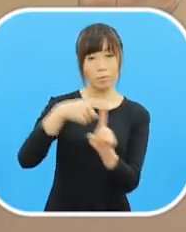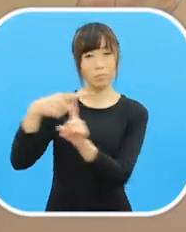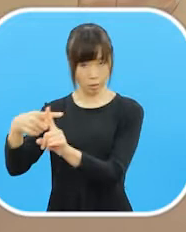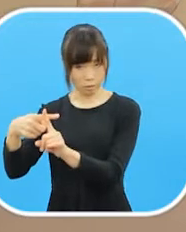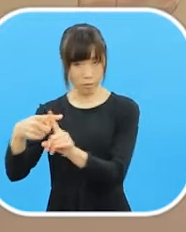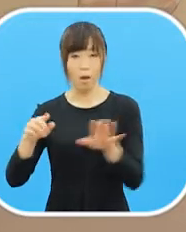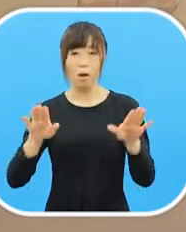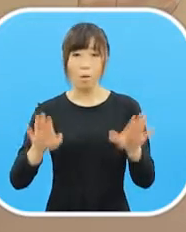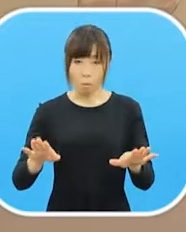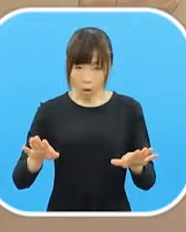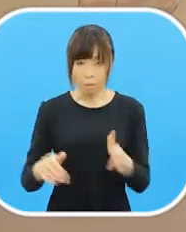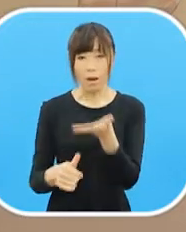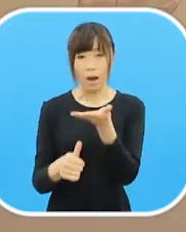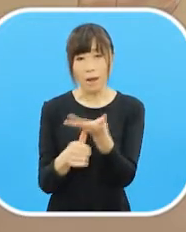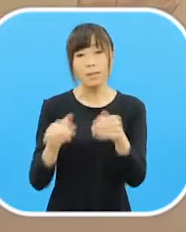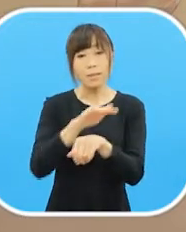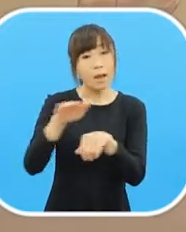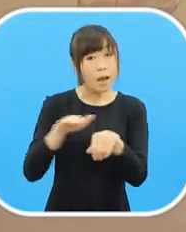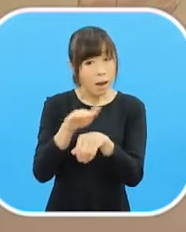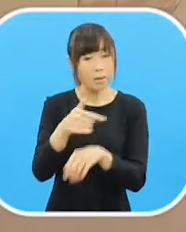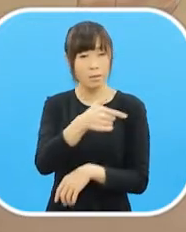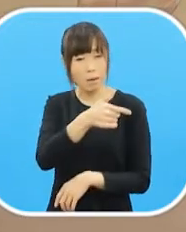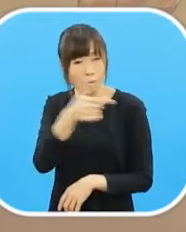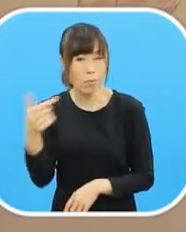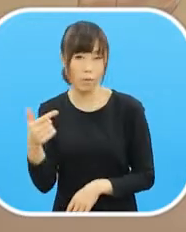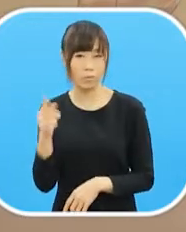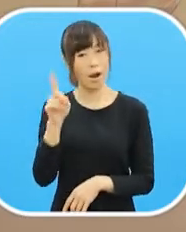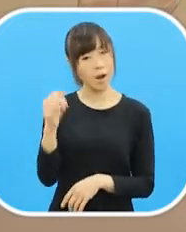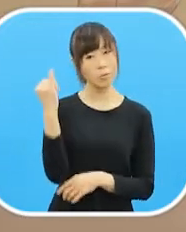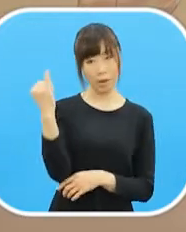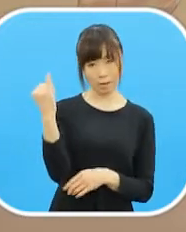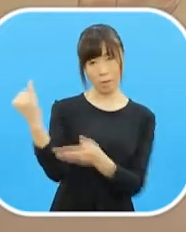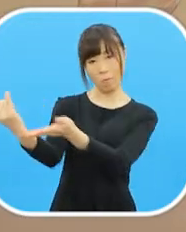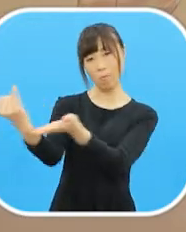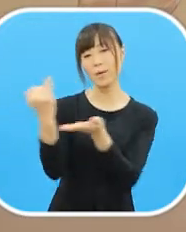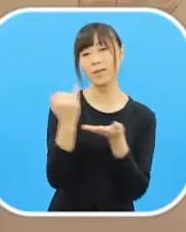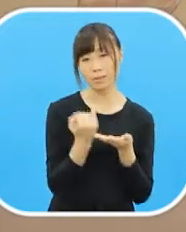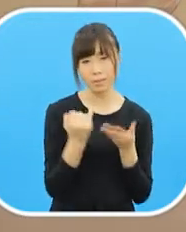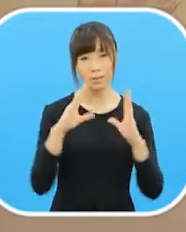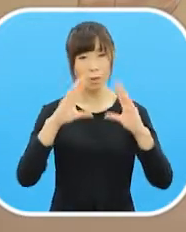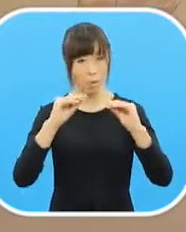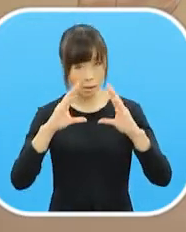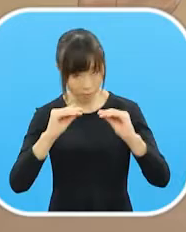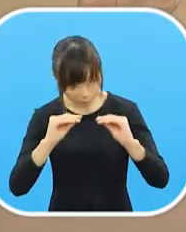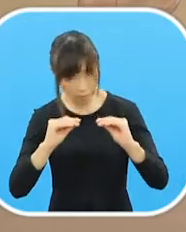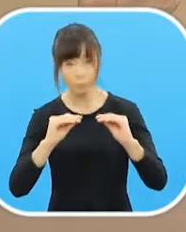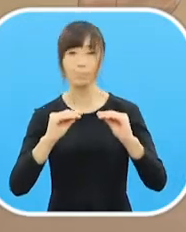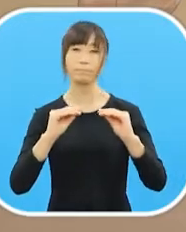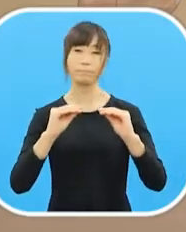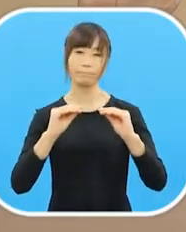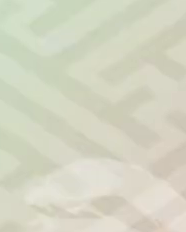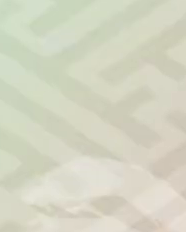は秋田愛あふれるあの方をお招きしお話をお伺いいたします。